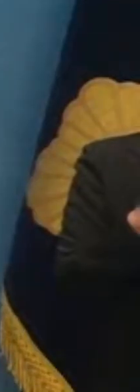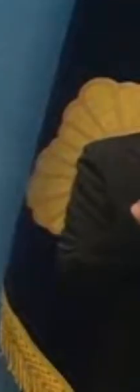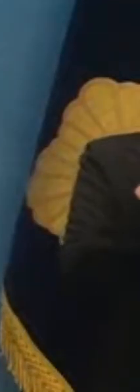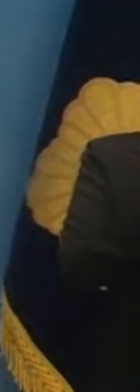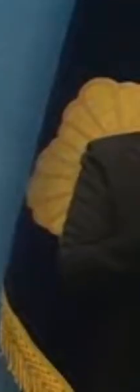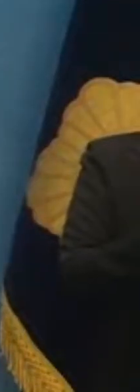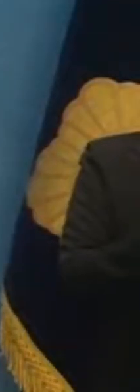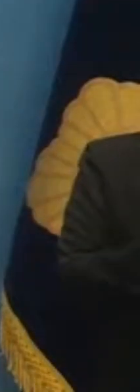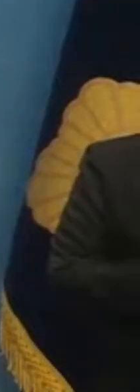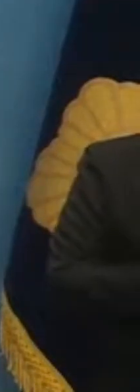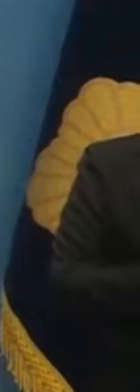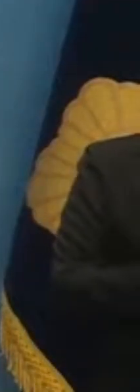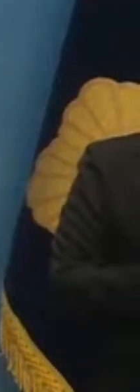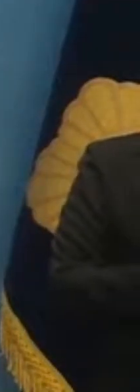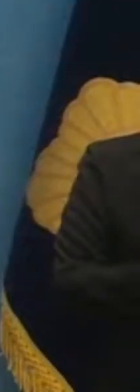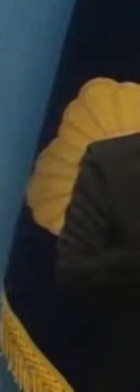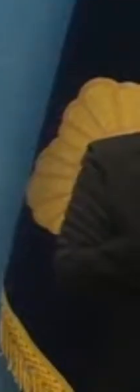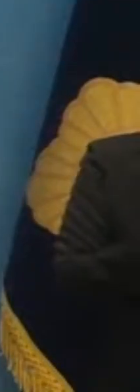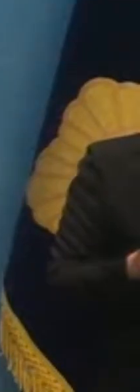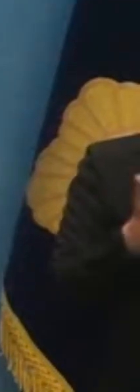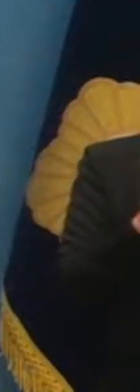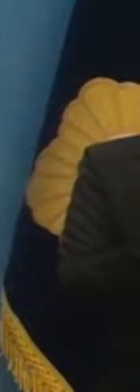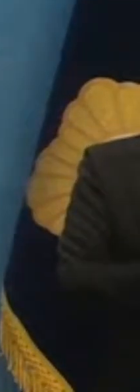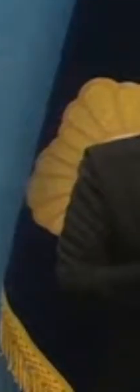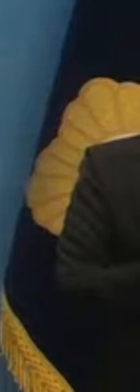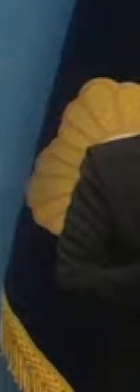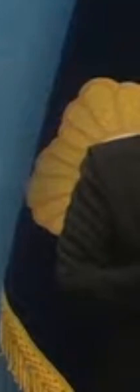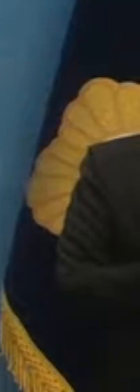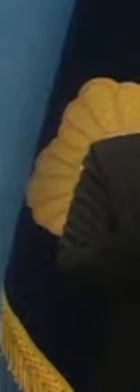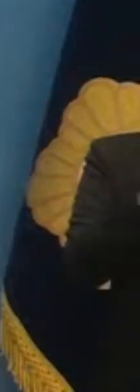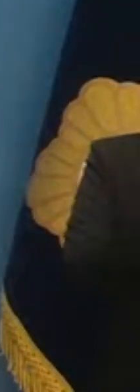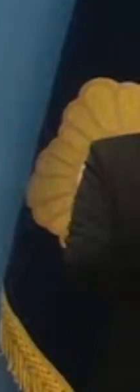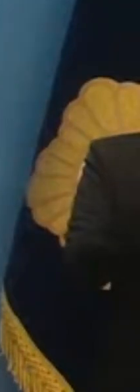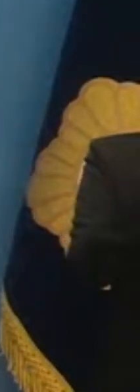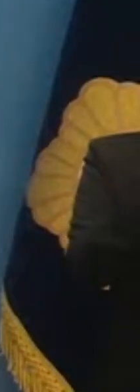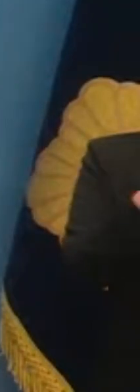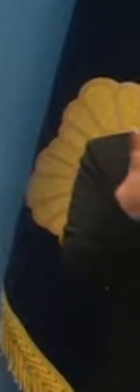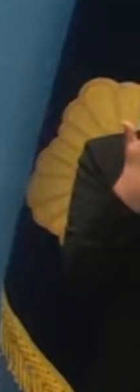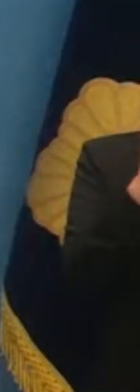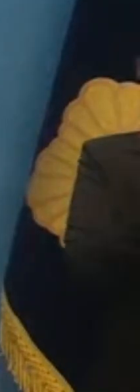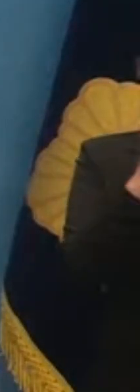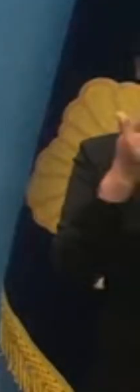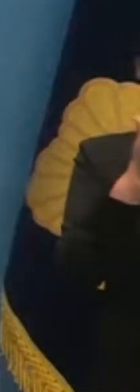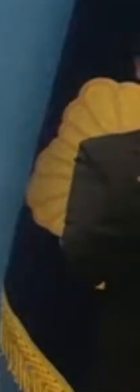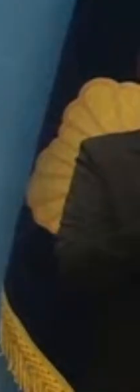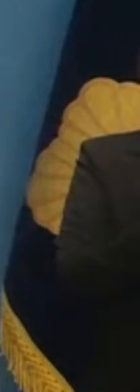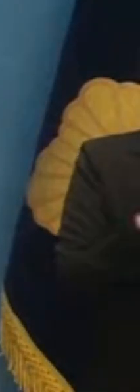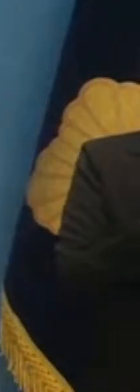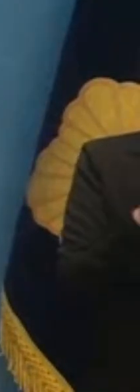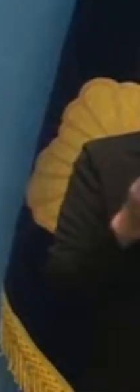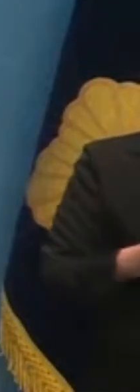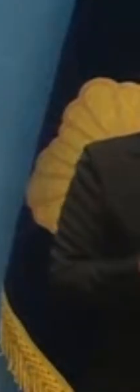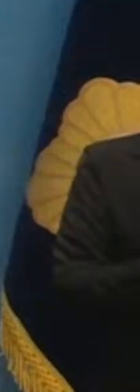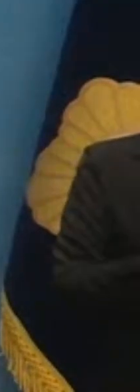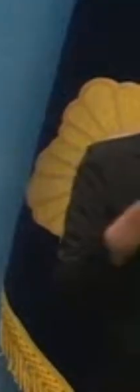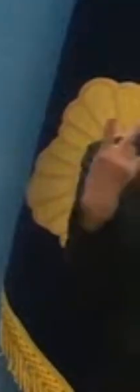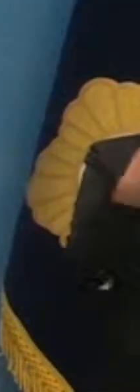현황 브리핑하겠습니다. 주말간 민주파출소는 5월 16일에서 18일 사이